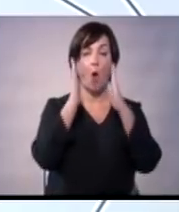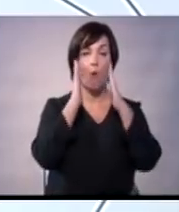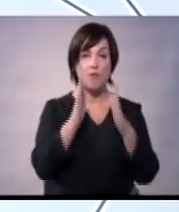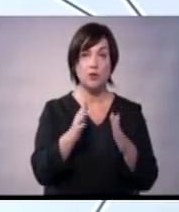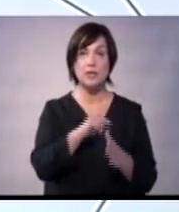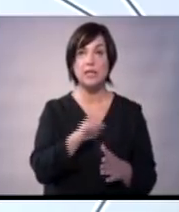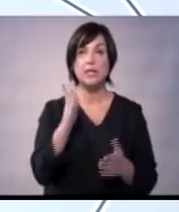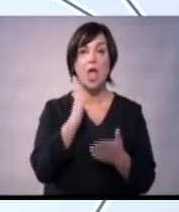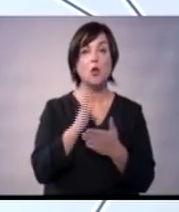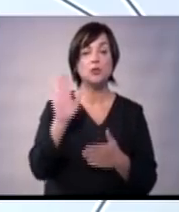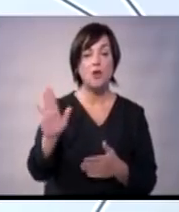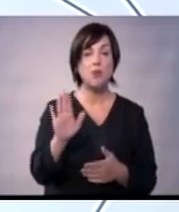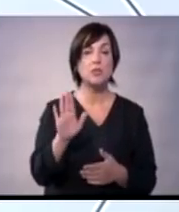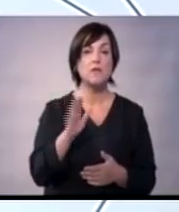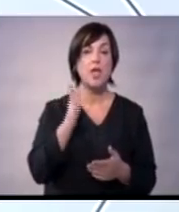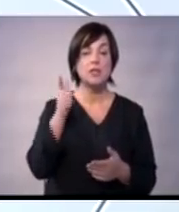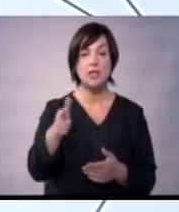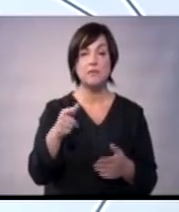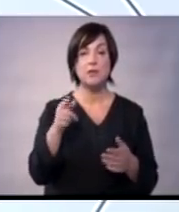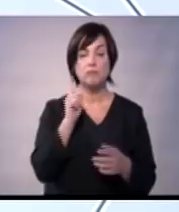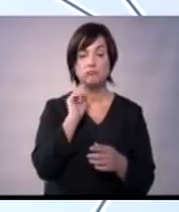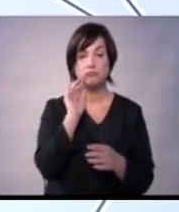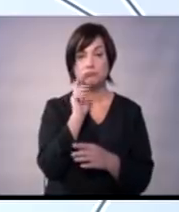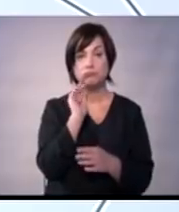дека тоа не стигнува од нив или од нивни инструкции?